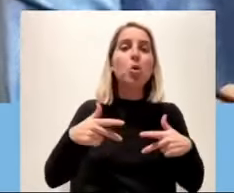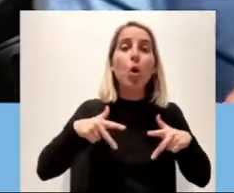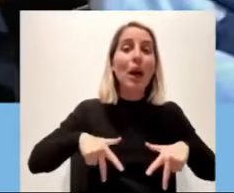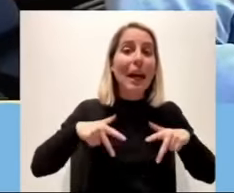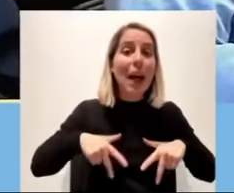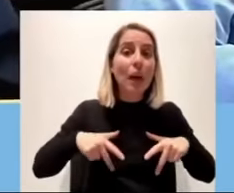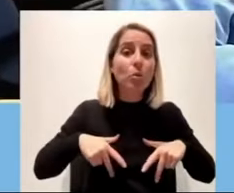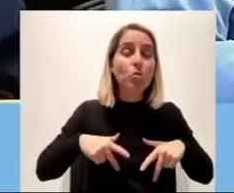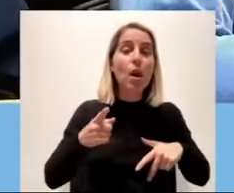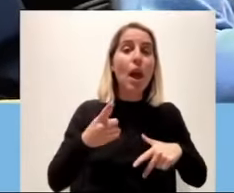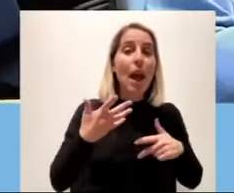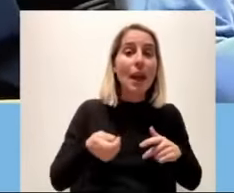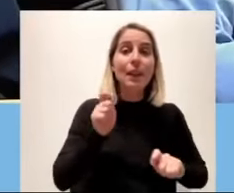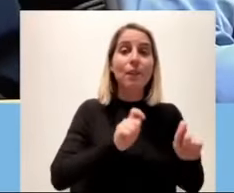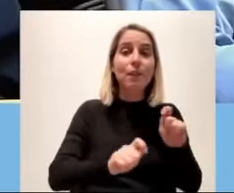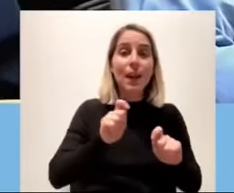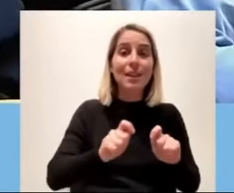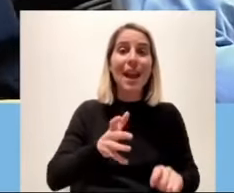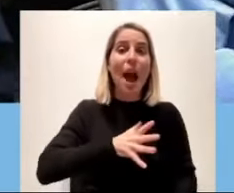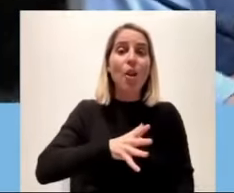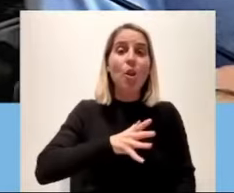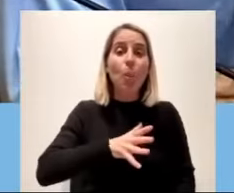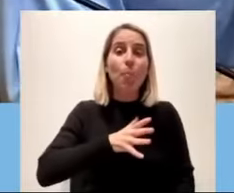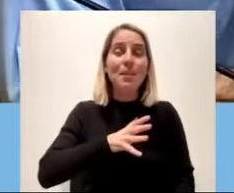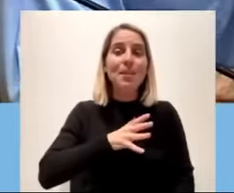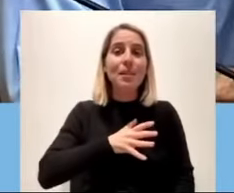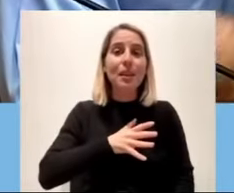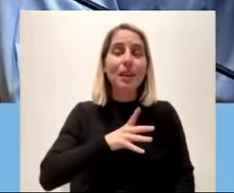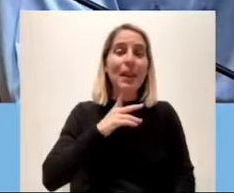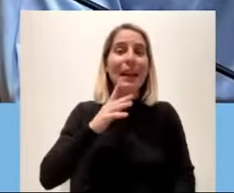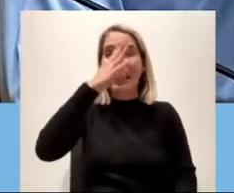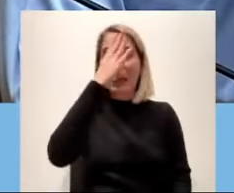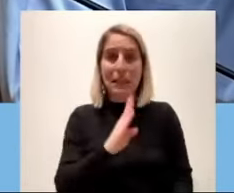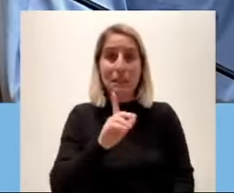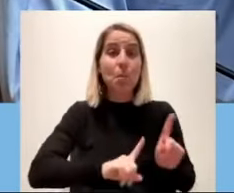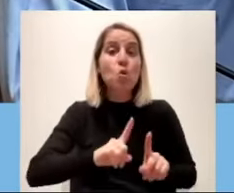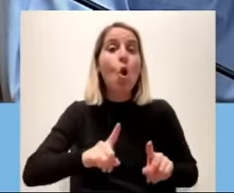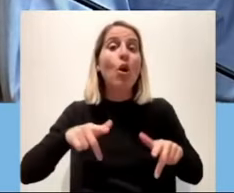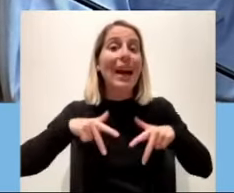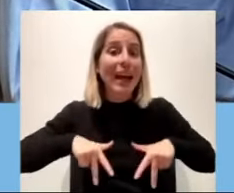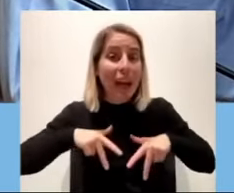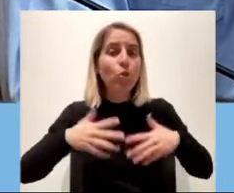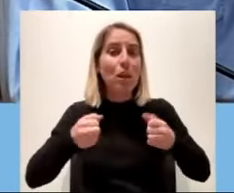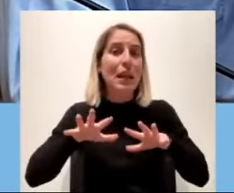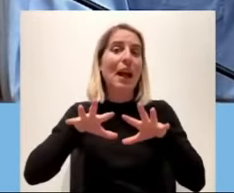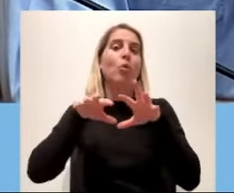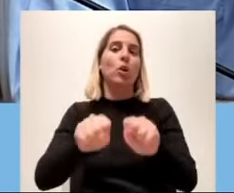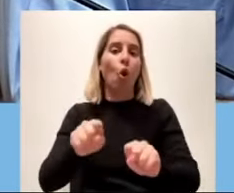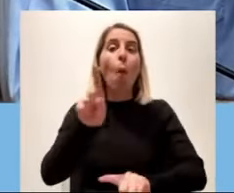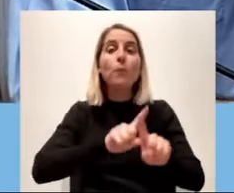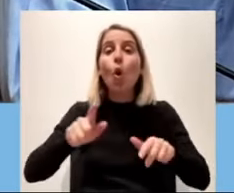έχει δημιουργήσει ανθρωπιστική κράση και γενοκτονία στη Γάζα? Ποιο κράτος είναι κατοχικό, έχει